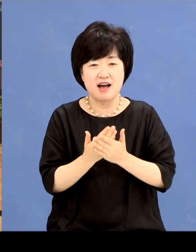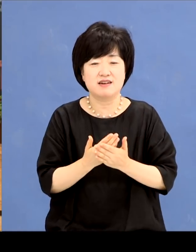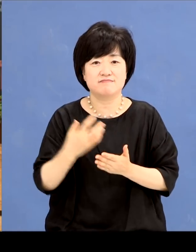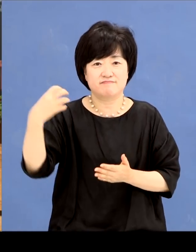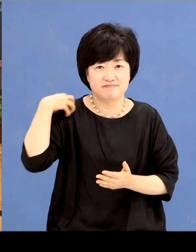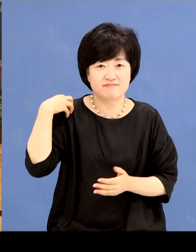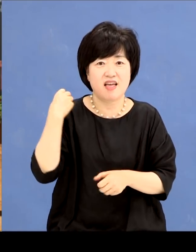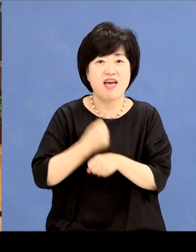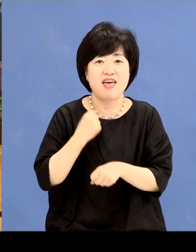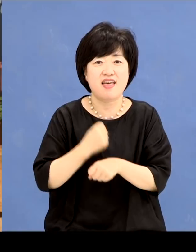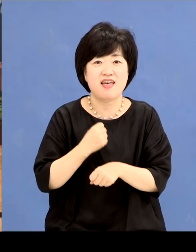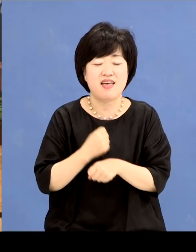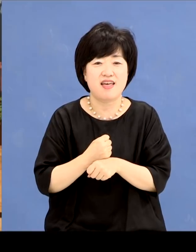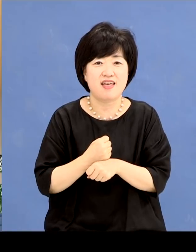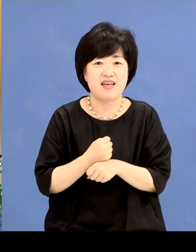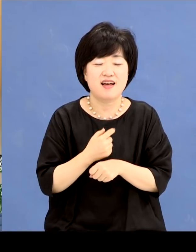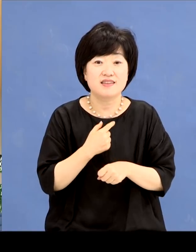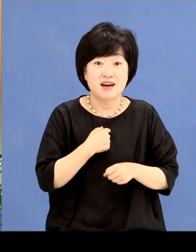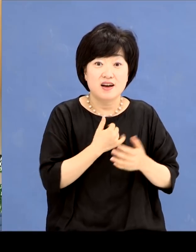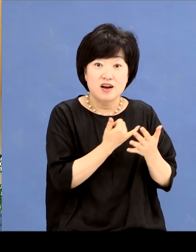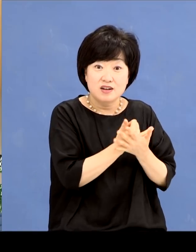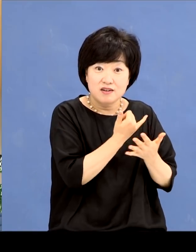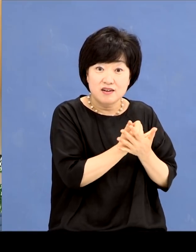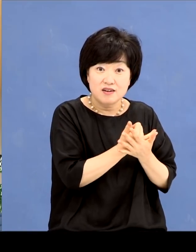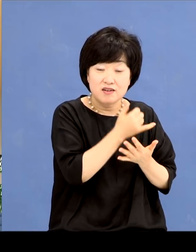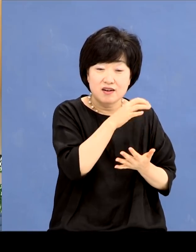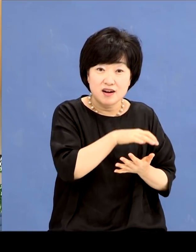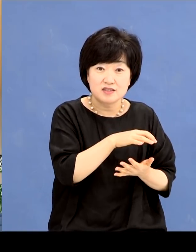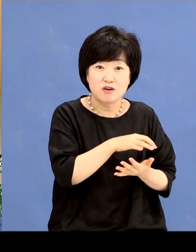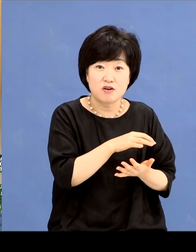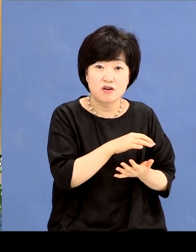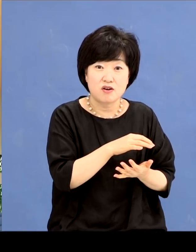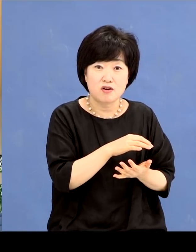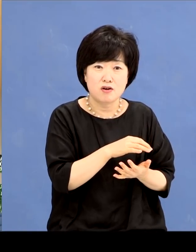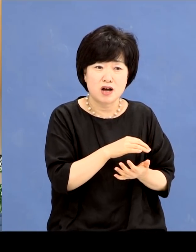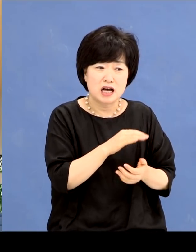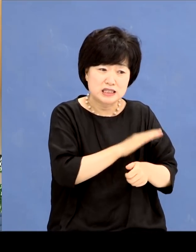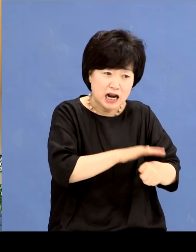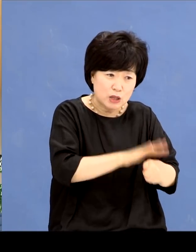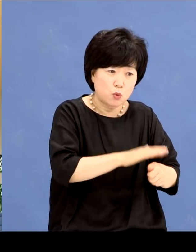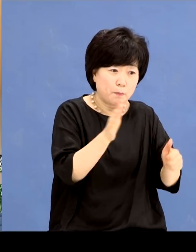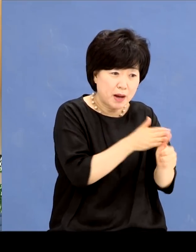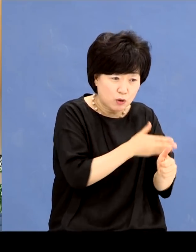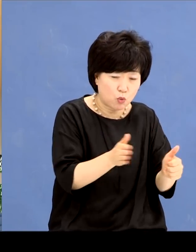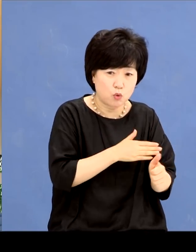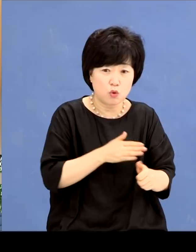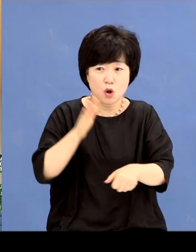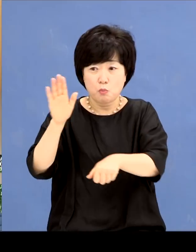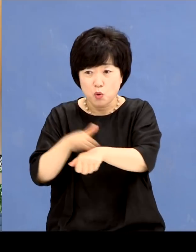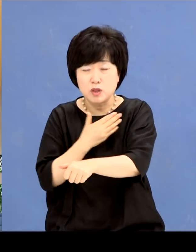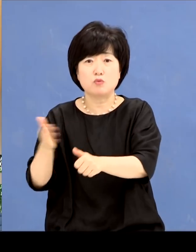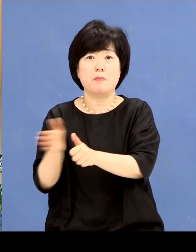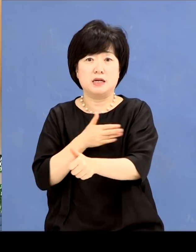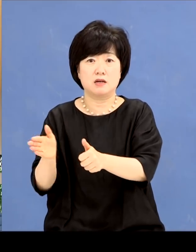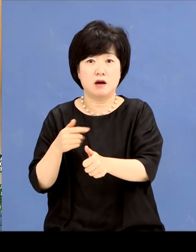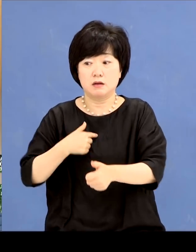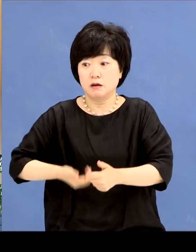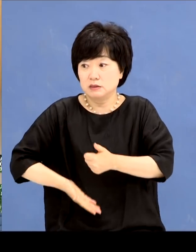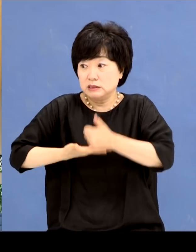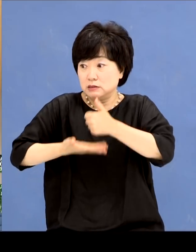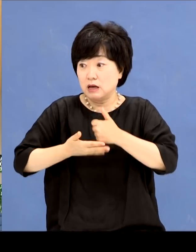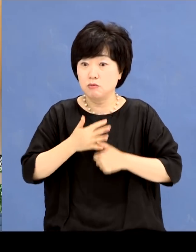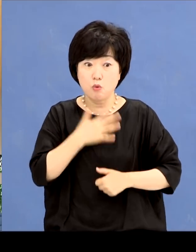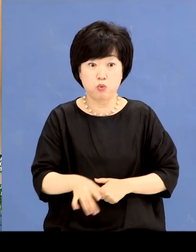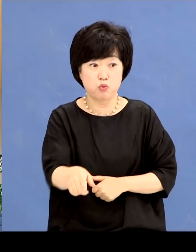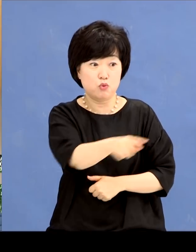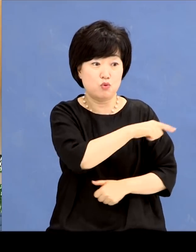그 원해서 그렇죠. 하겠다. 왜냐하면 저희는 보육원에서 잘해도 맞고 못해도 맞아요. 네. 칭찬이라는 게 있을 수가 없죠.